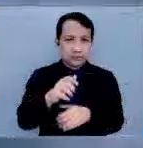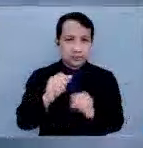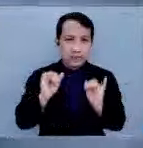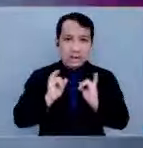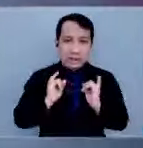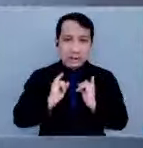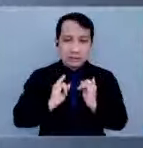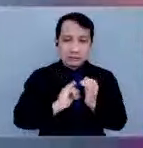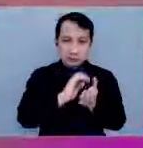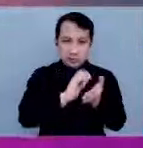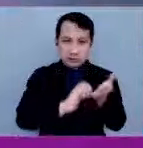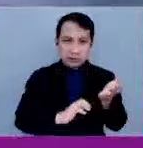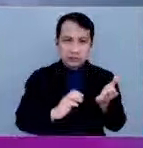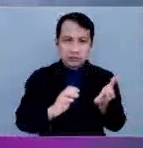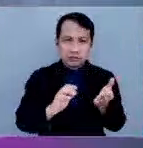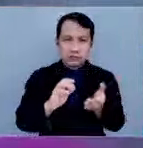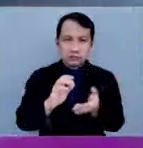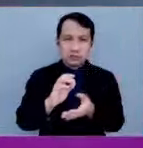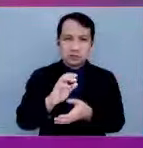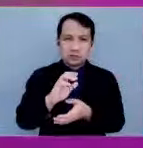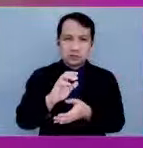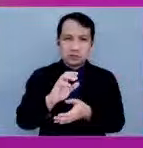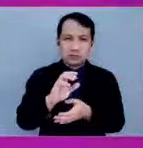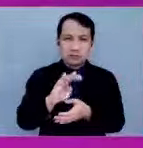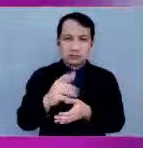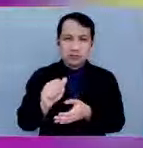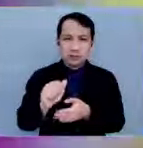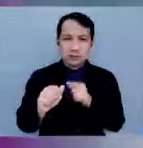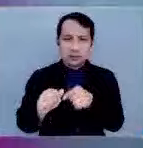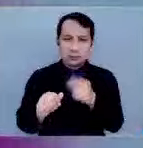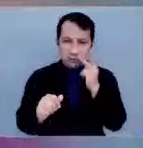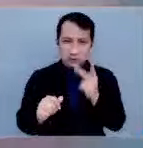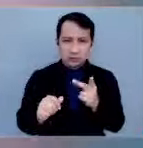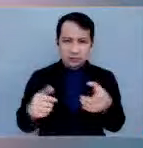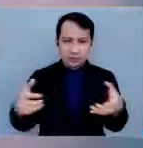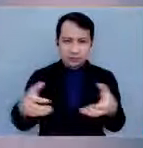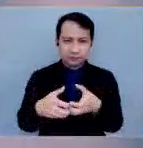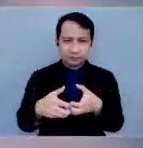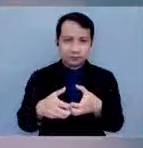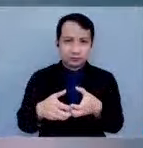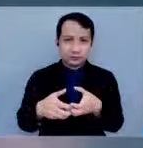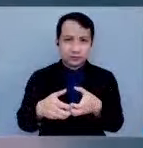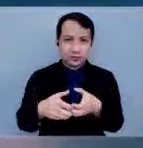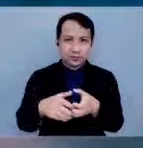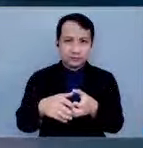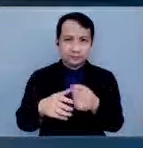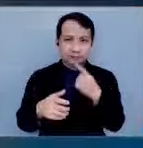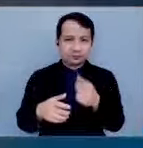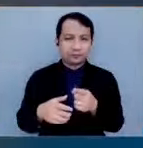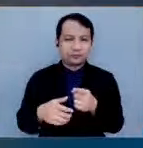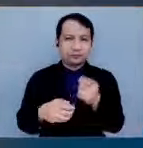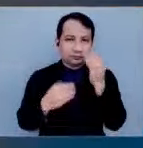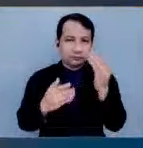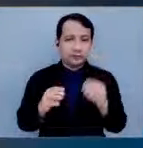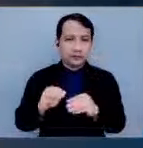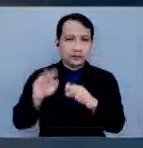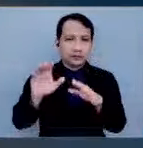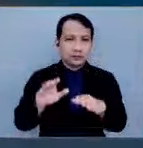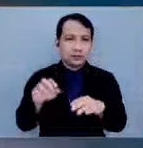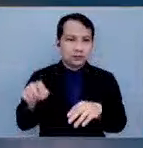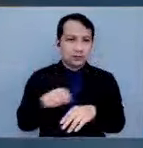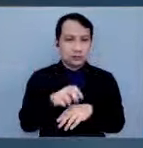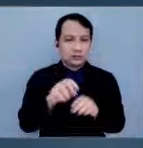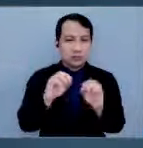Venado campsite sa bahagi ng Cotabato. Naipon sa tent ang mga frost. Ayon sa Mount Apo Tourism Office,